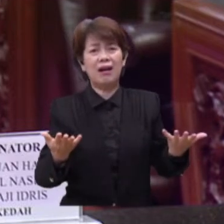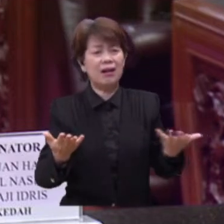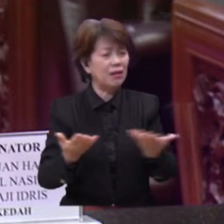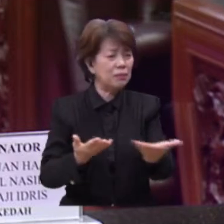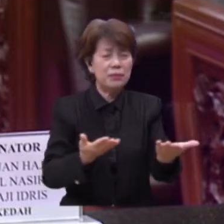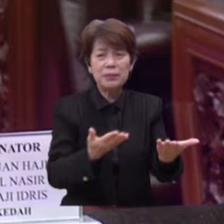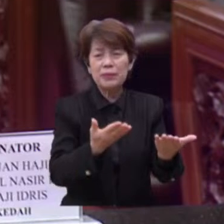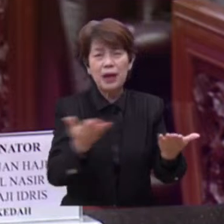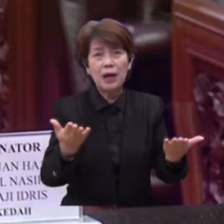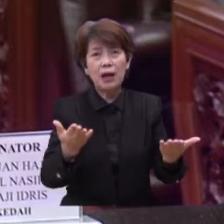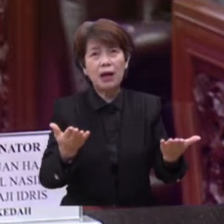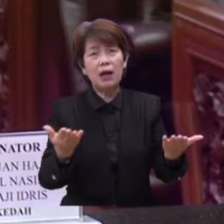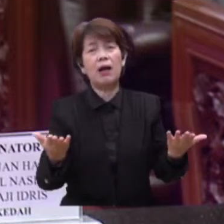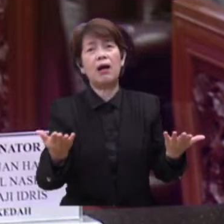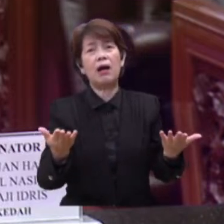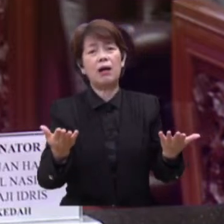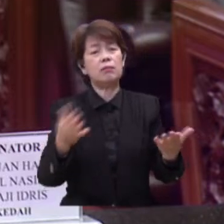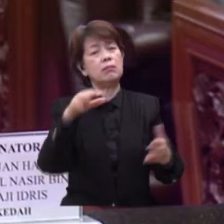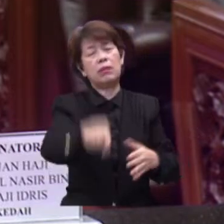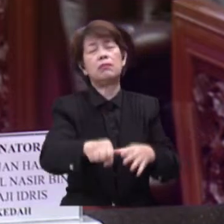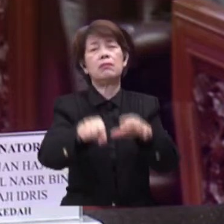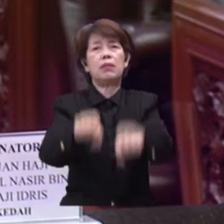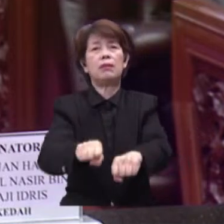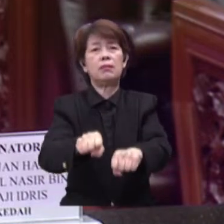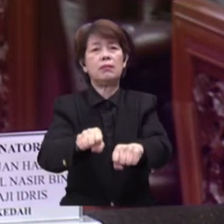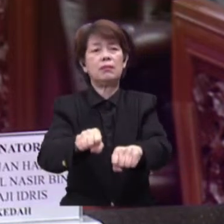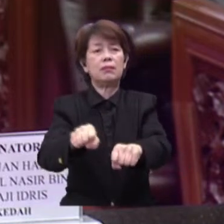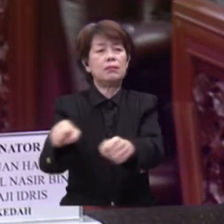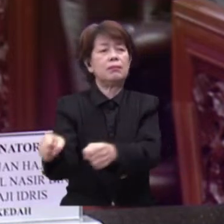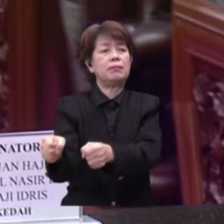kalau ditangkap dan dibawa kepada